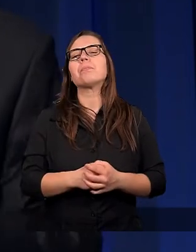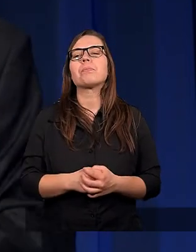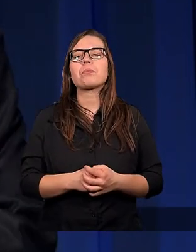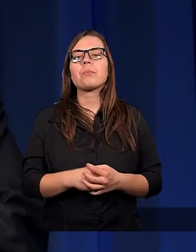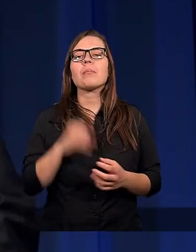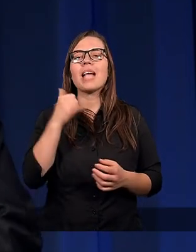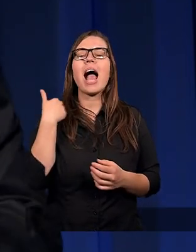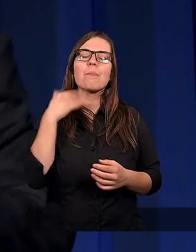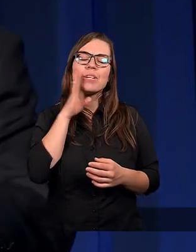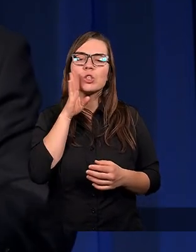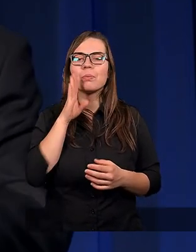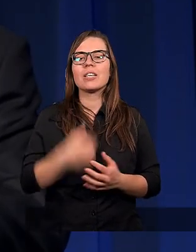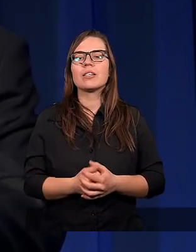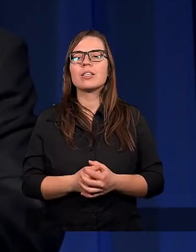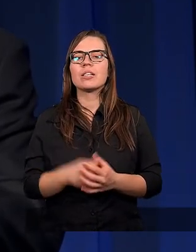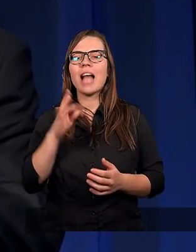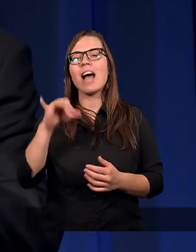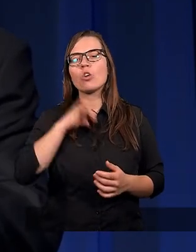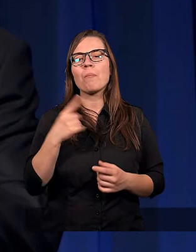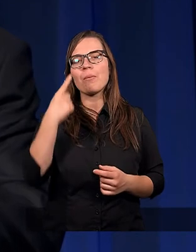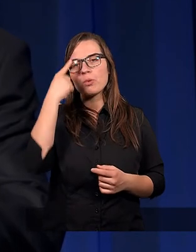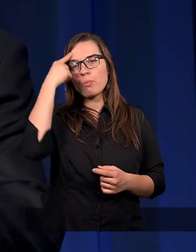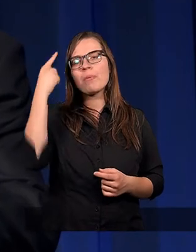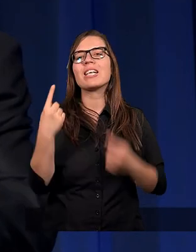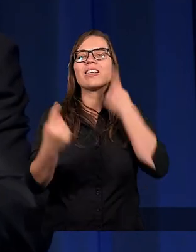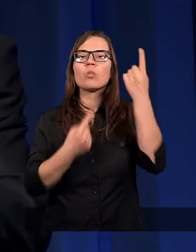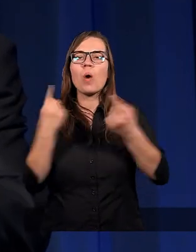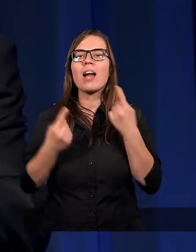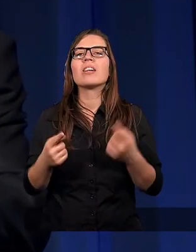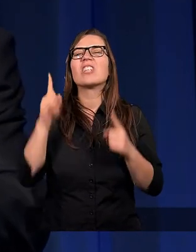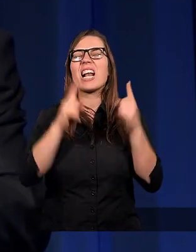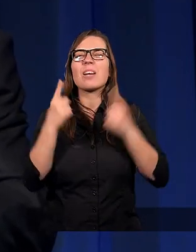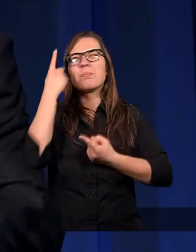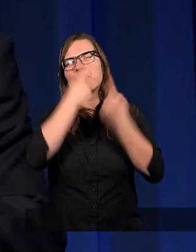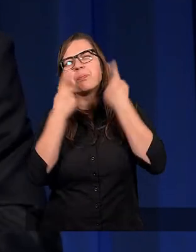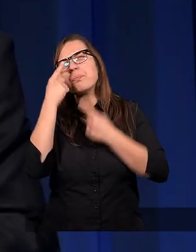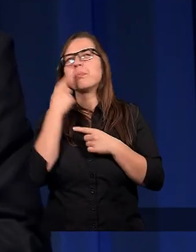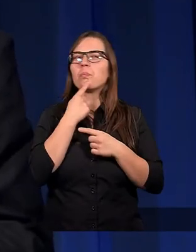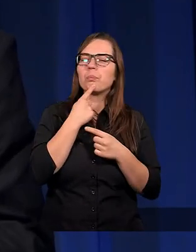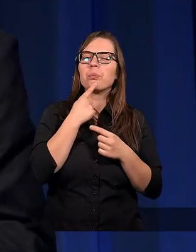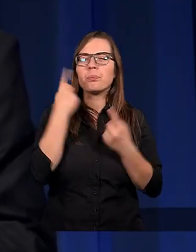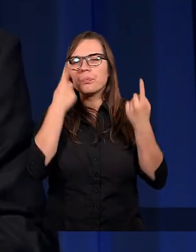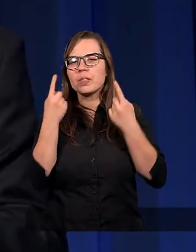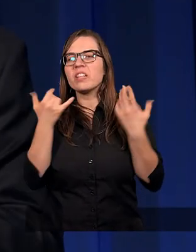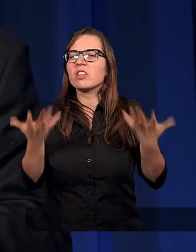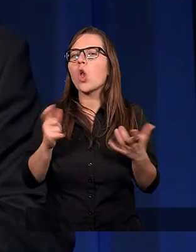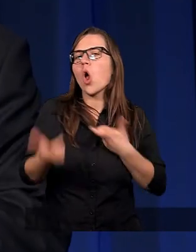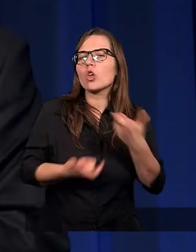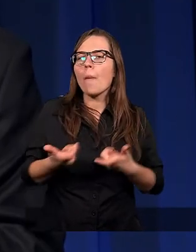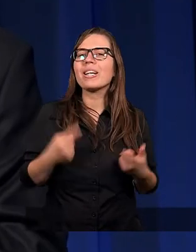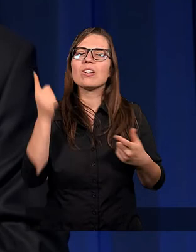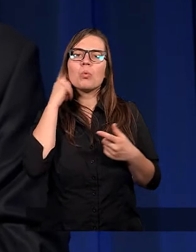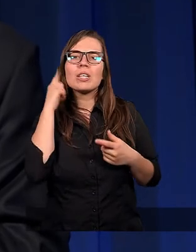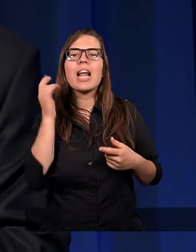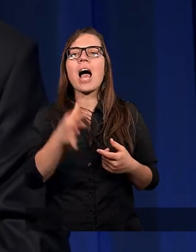Wiecie, gdybyśmy tak sobie przypomnieli sytuację, w których czasami zastanawiamy się, co zrobić, i słyszeliśmy takie